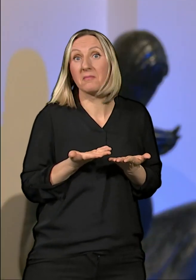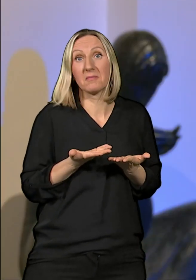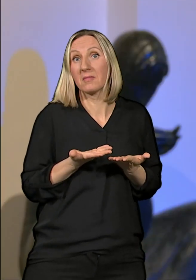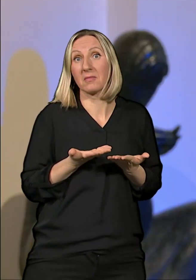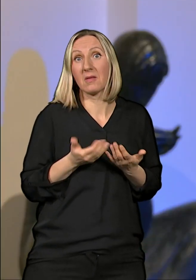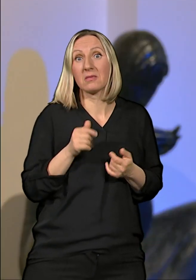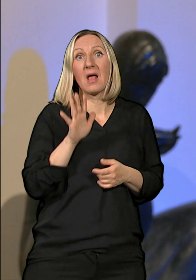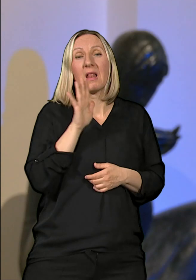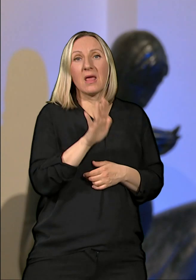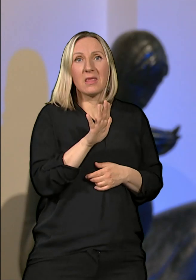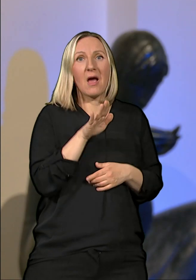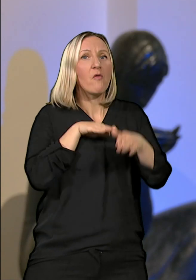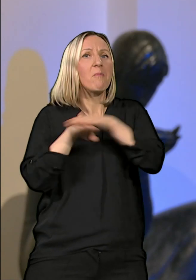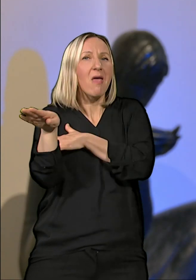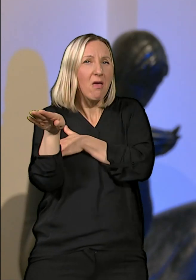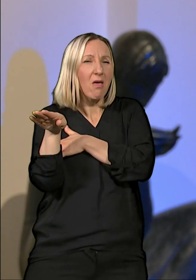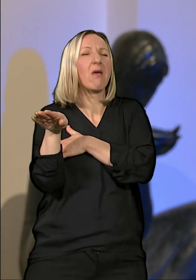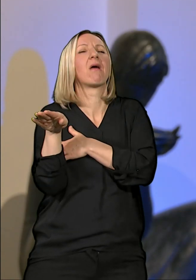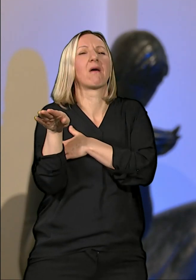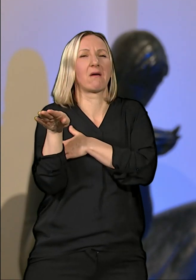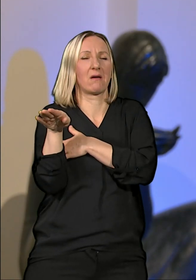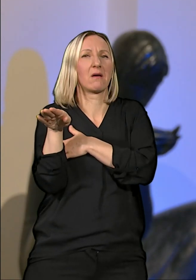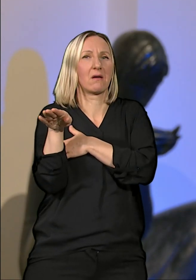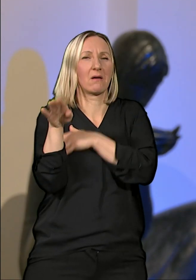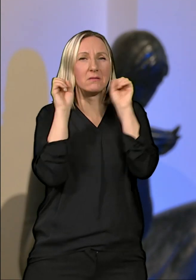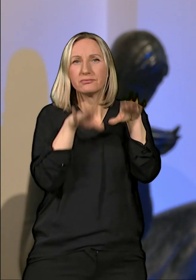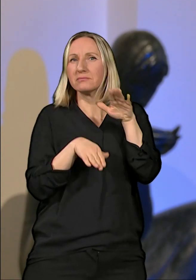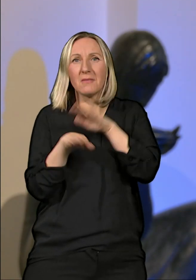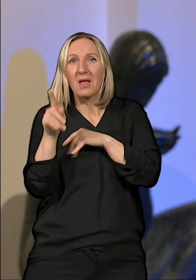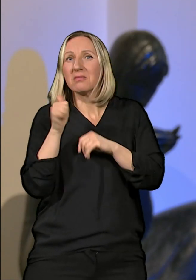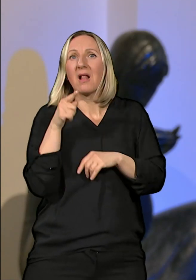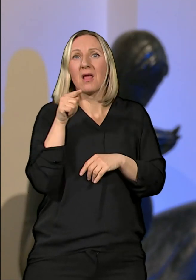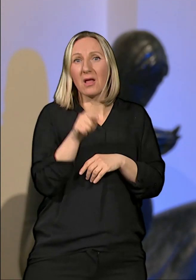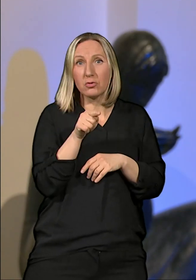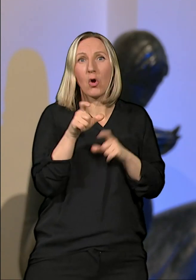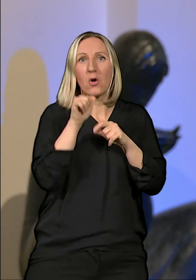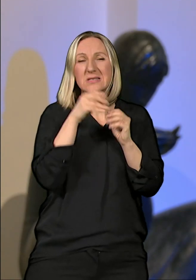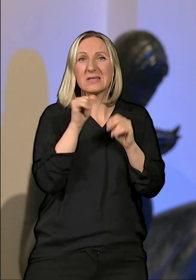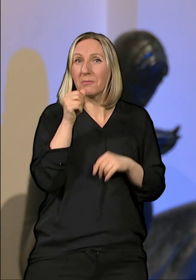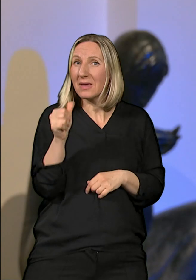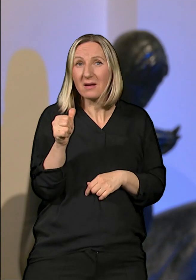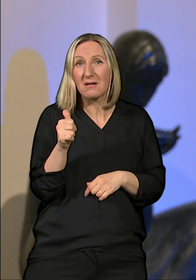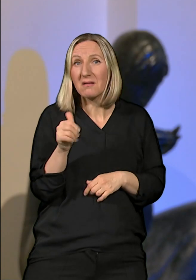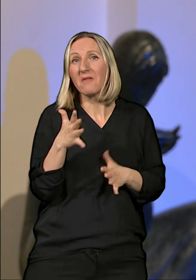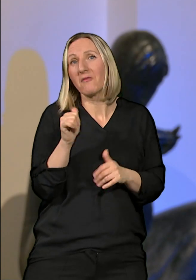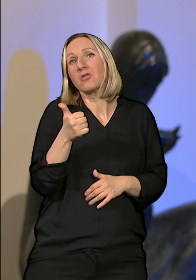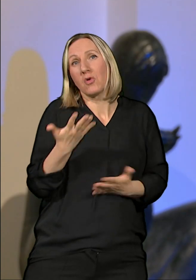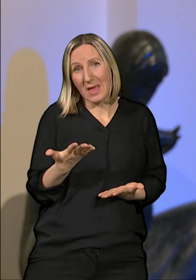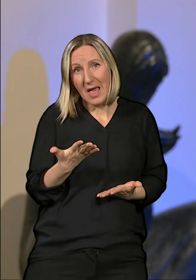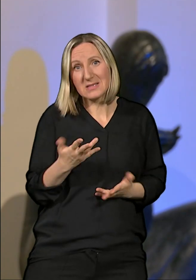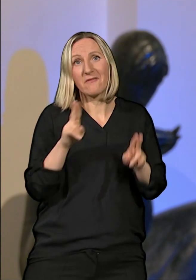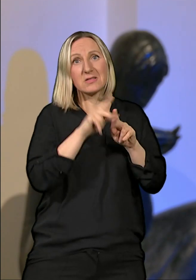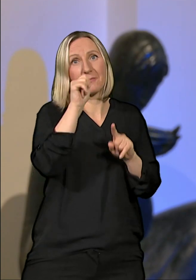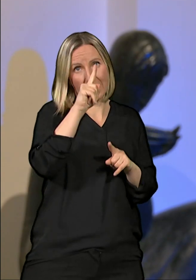to njegovo disidentstvo, taj njegov egzil, da li je to njegov Sibir, verovatno jeste, samo što je Raskolnikov prvo priznao,